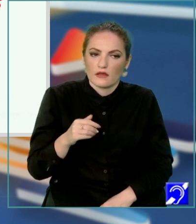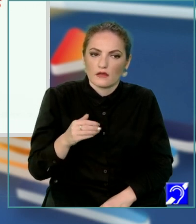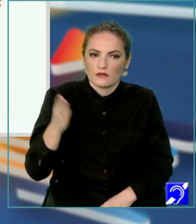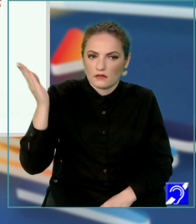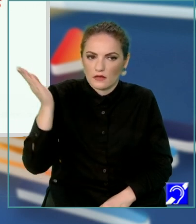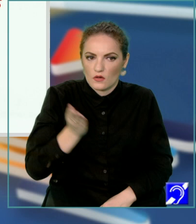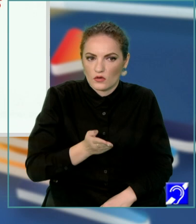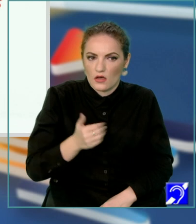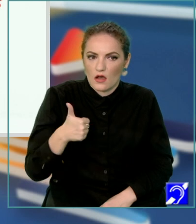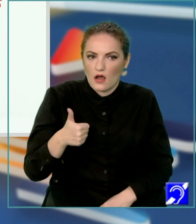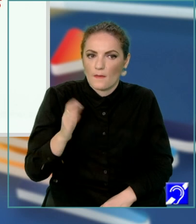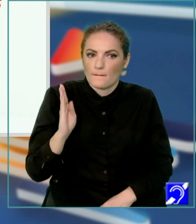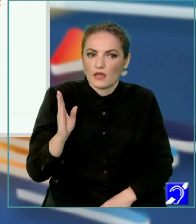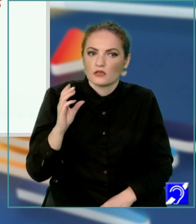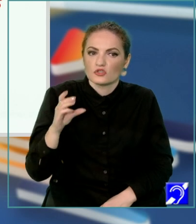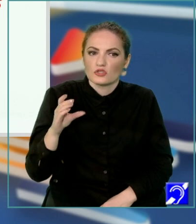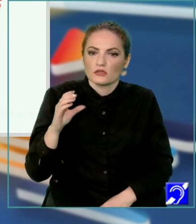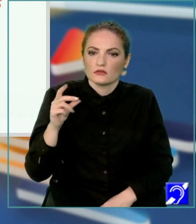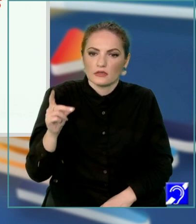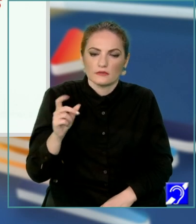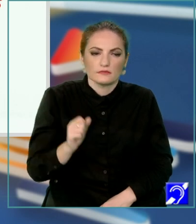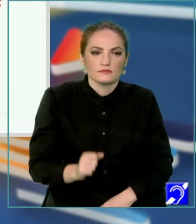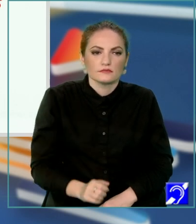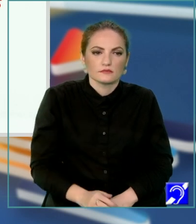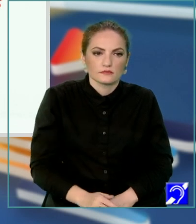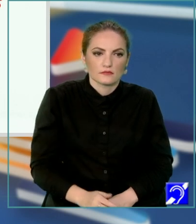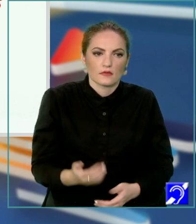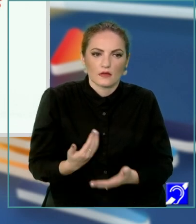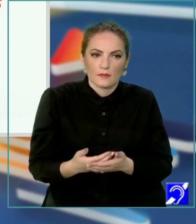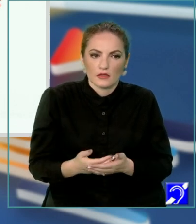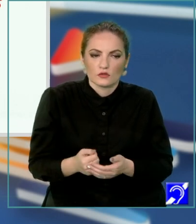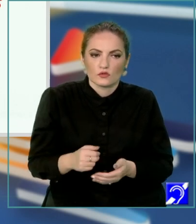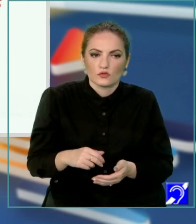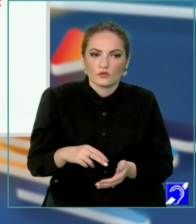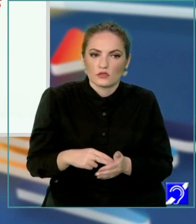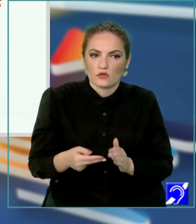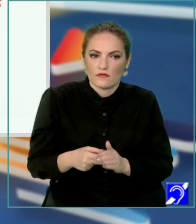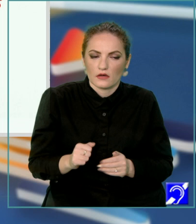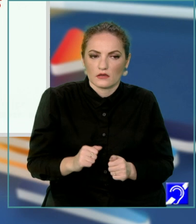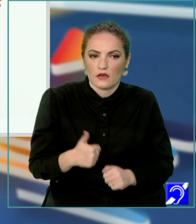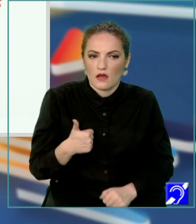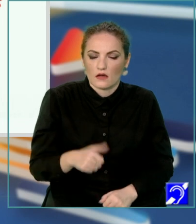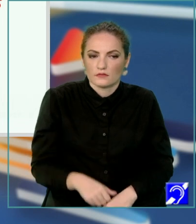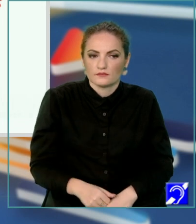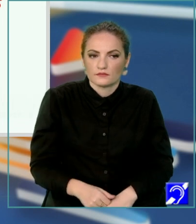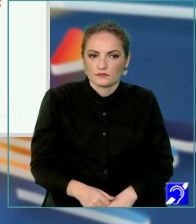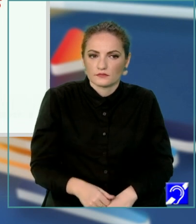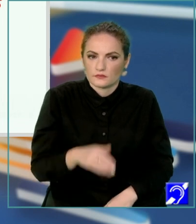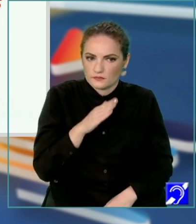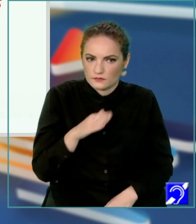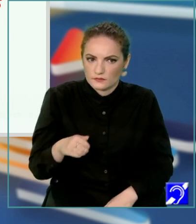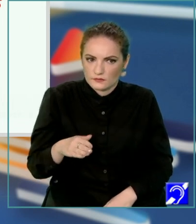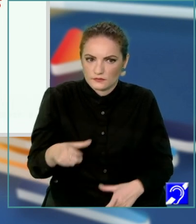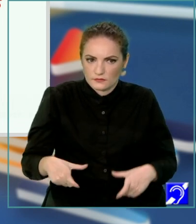cere diagonala lui a b c d pentru rezolvarea de la punctul a muchiile paralelipipedului